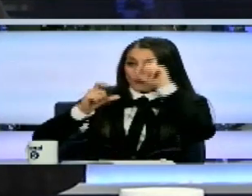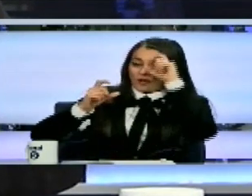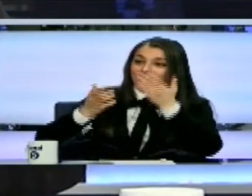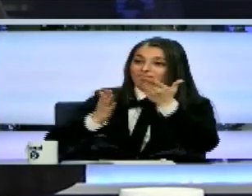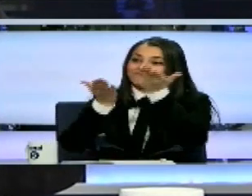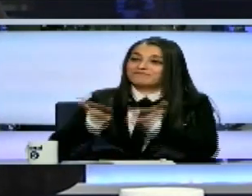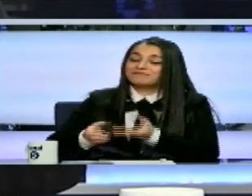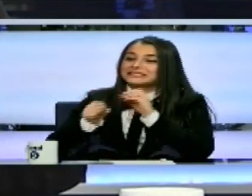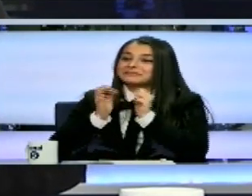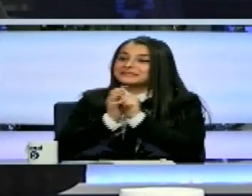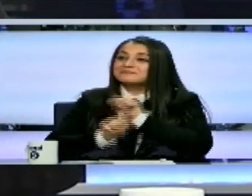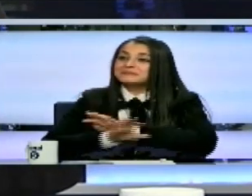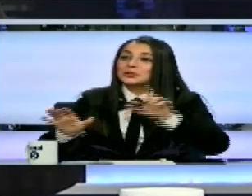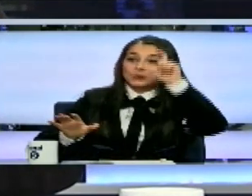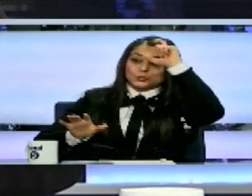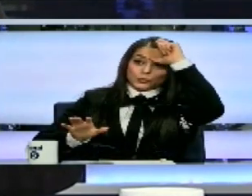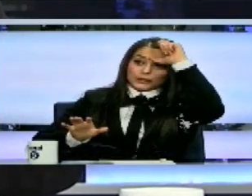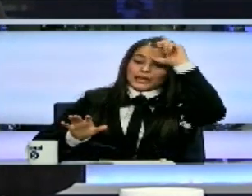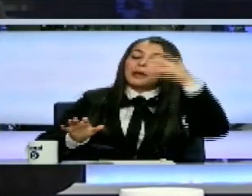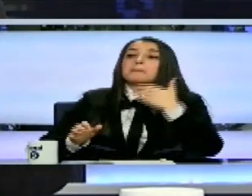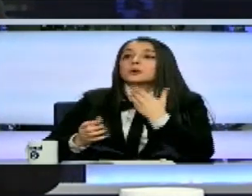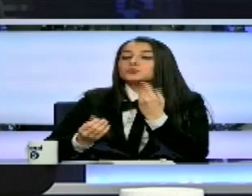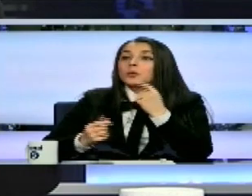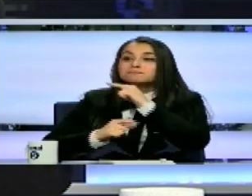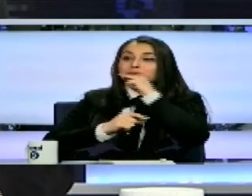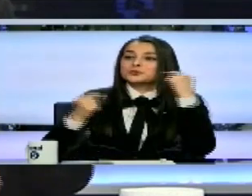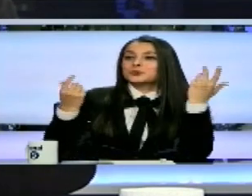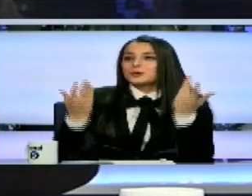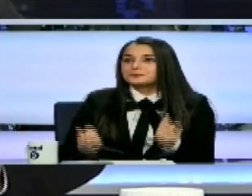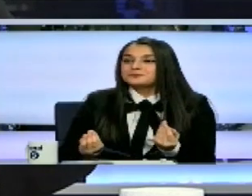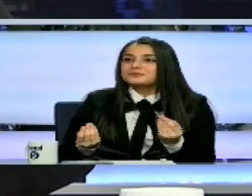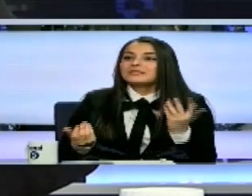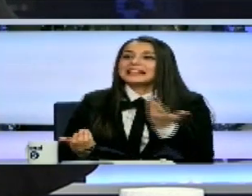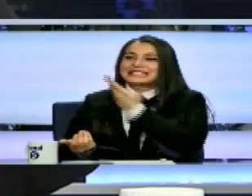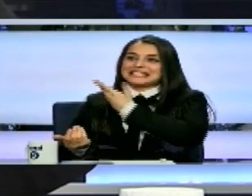da Türkiye'ye yer vermesi bizi son derece mutlu etti. Ve